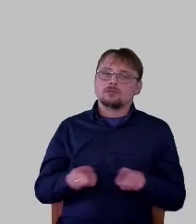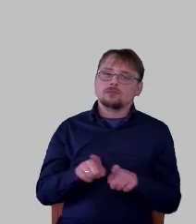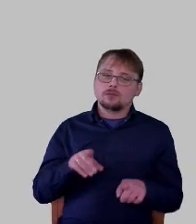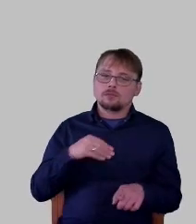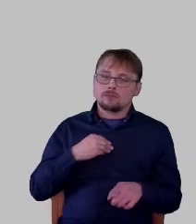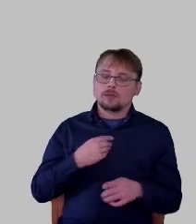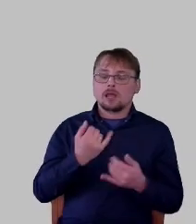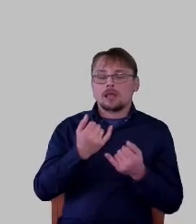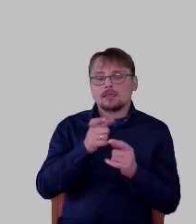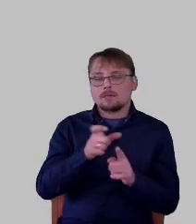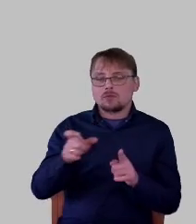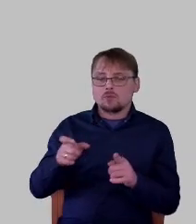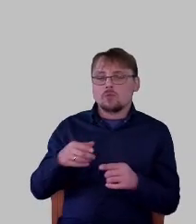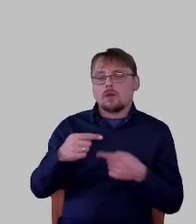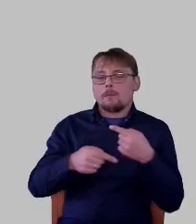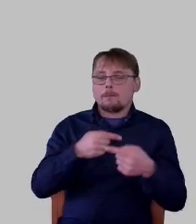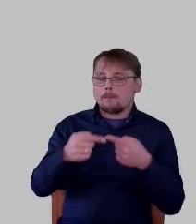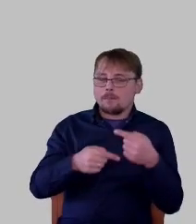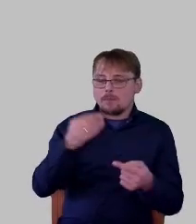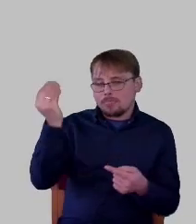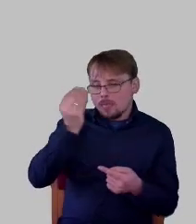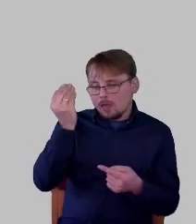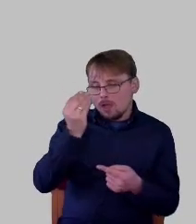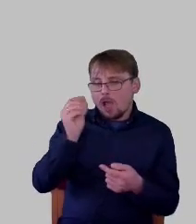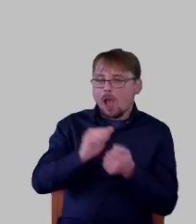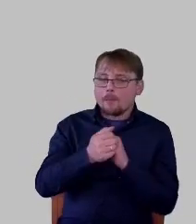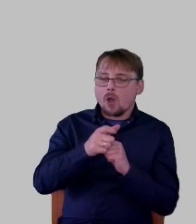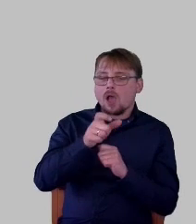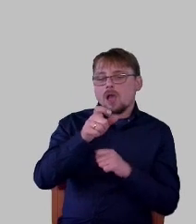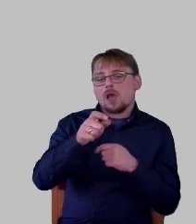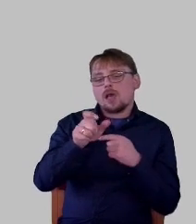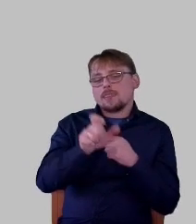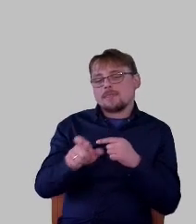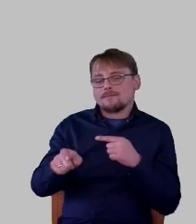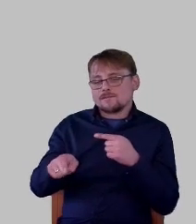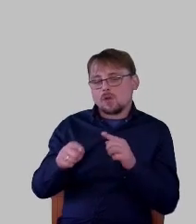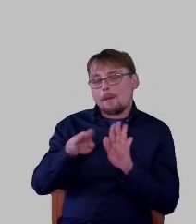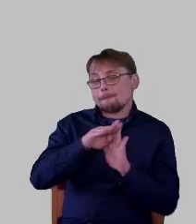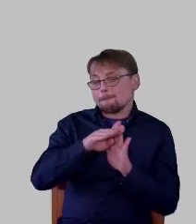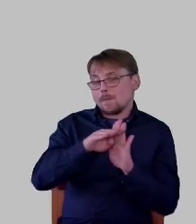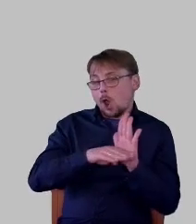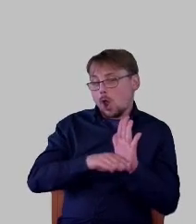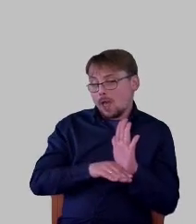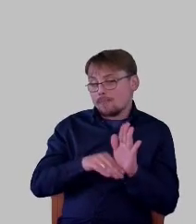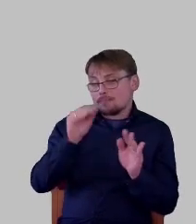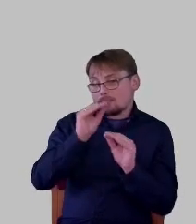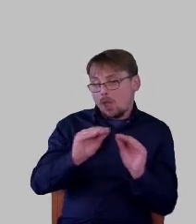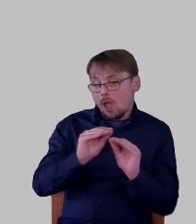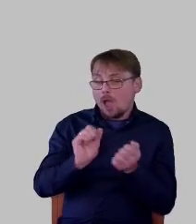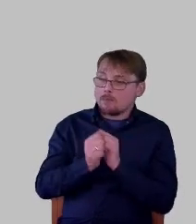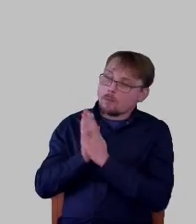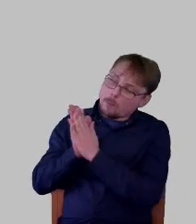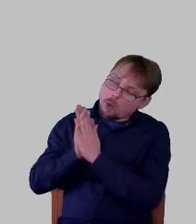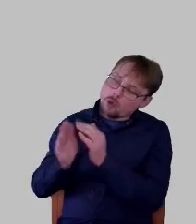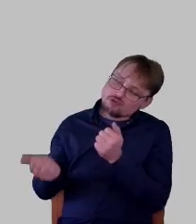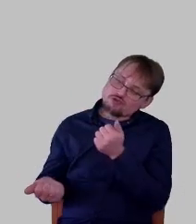pracy, może to być indywidualny program lub tok nauki, może to być potrzeba dodatkowej osoby